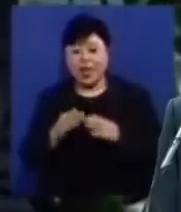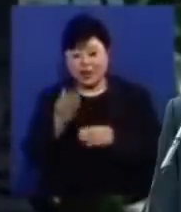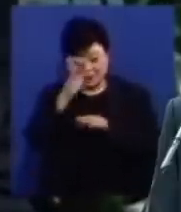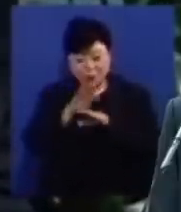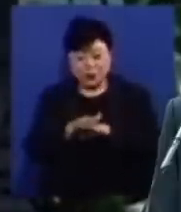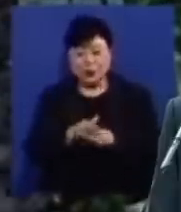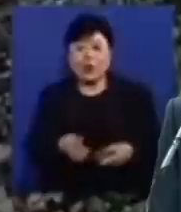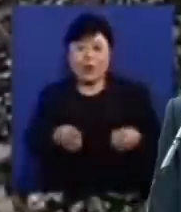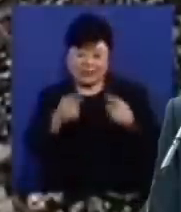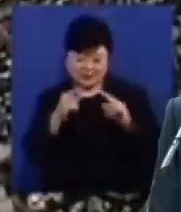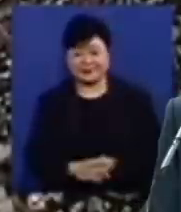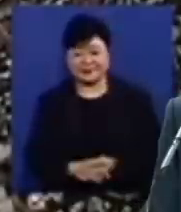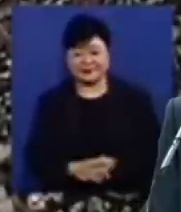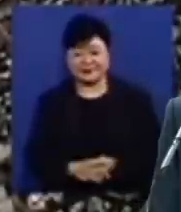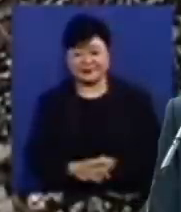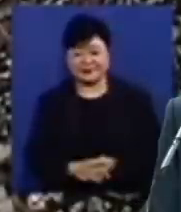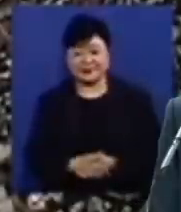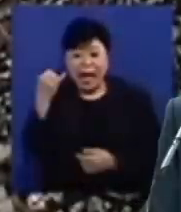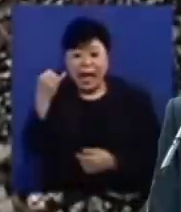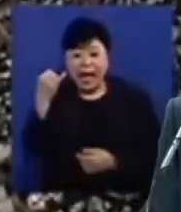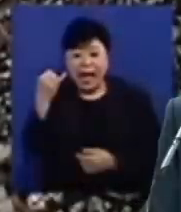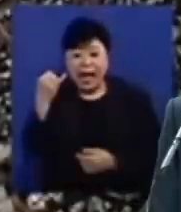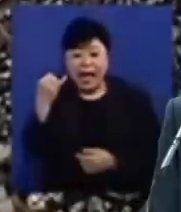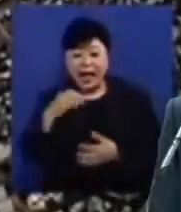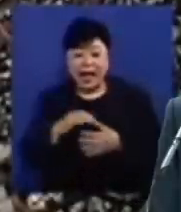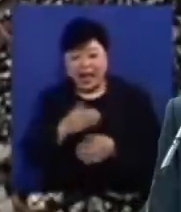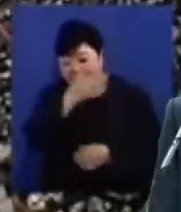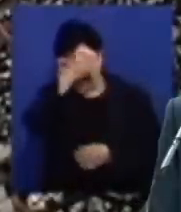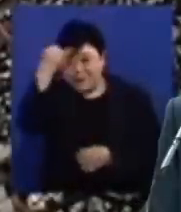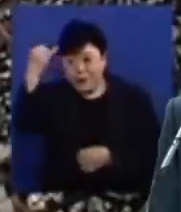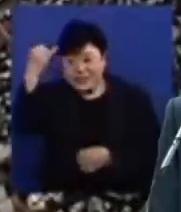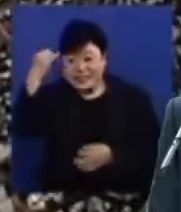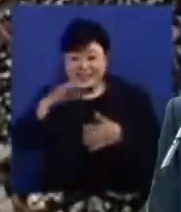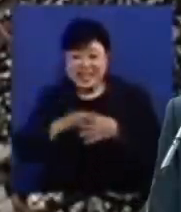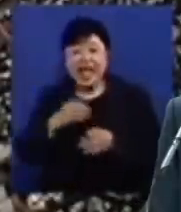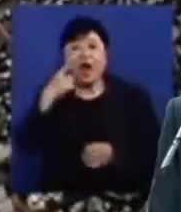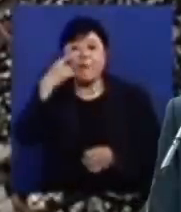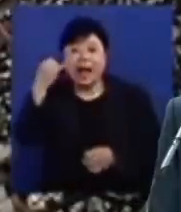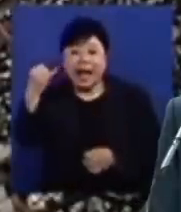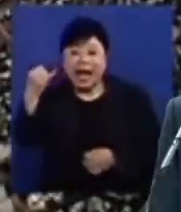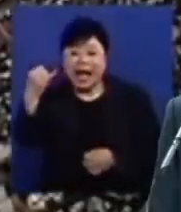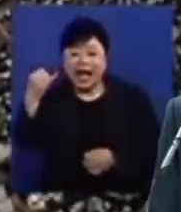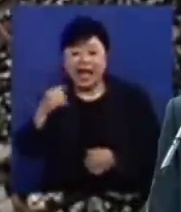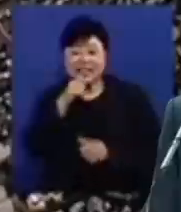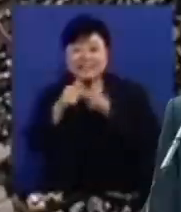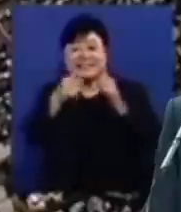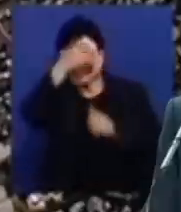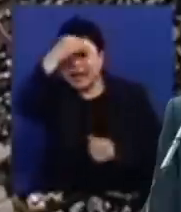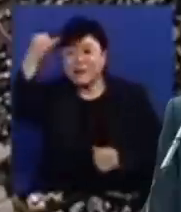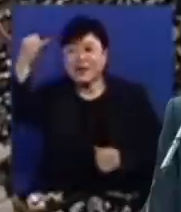출석했는데 너희 할머니의 어머니가